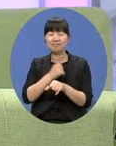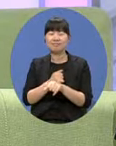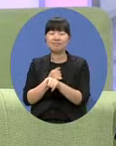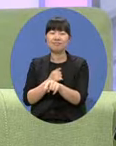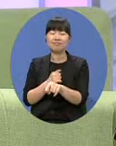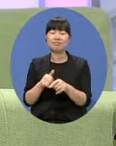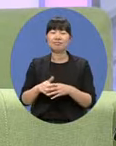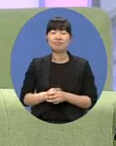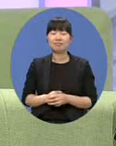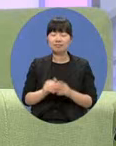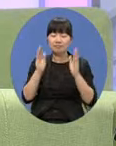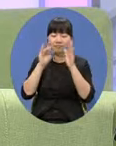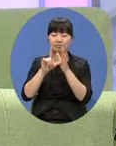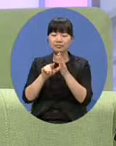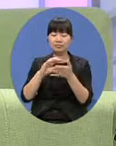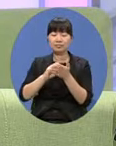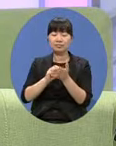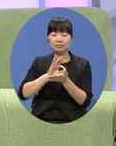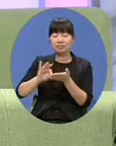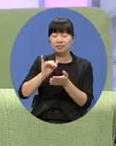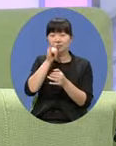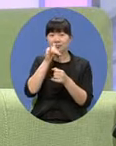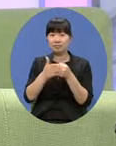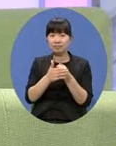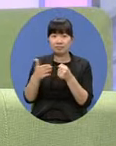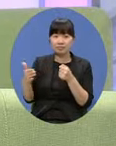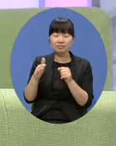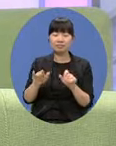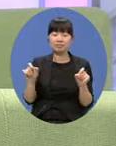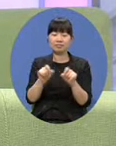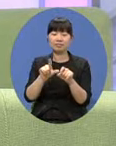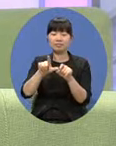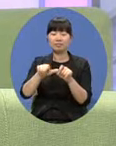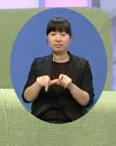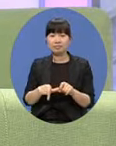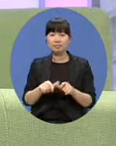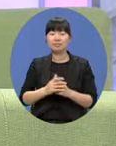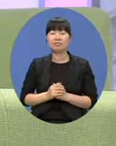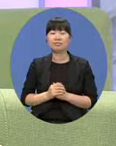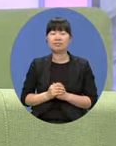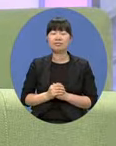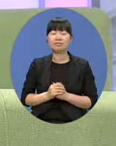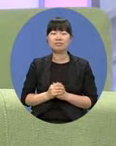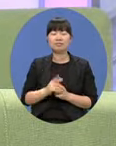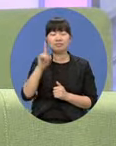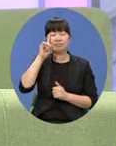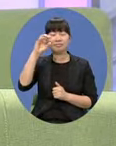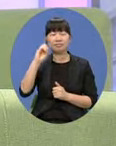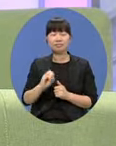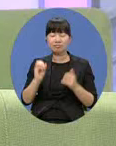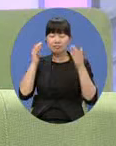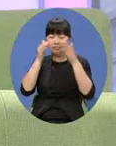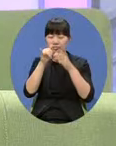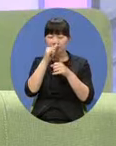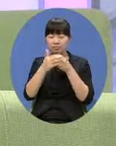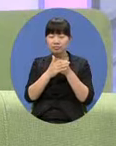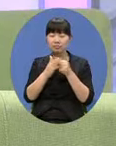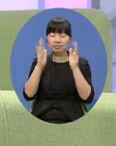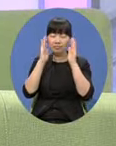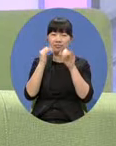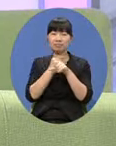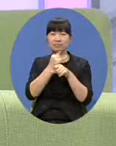그거를 공부할 때 적용하다 보니까 짧은 시간에 완전 그러니까 100% 몰입해서 공부를